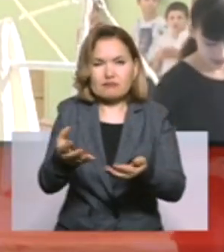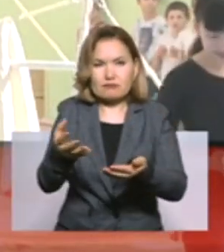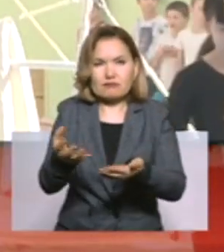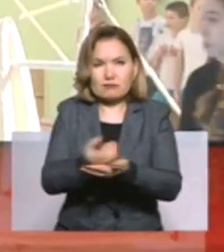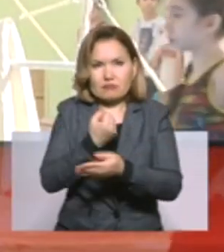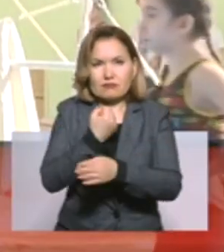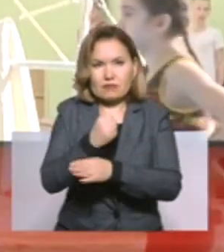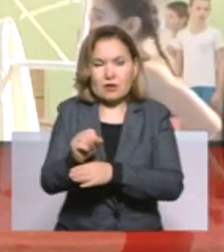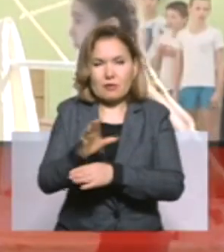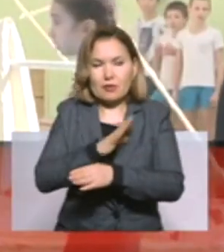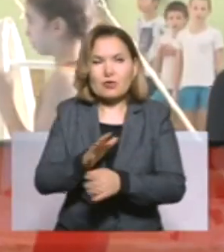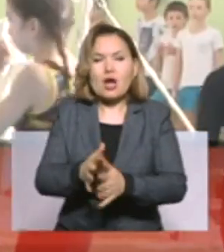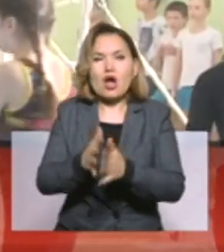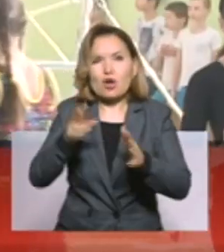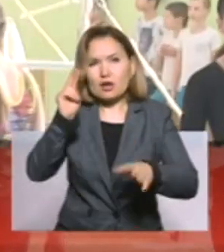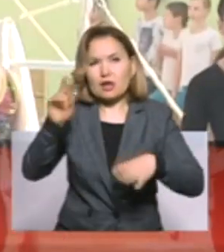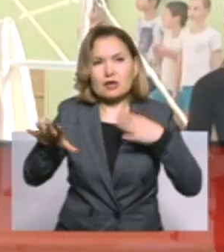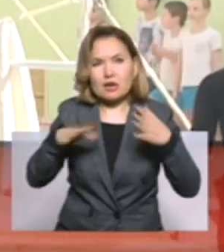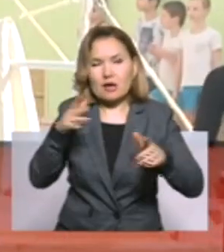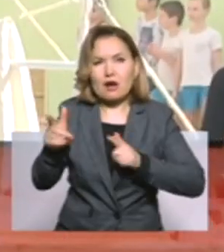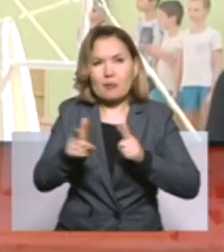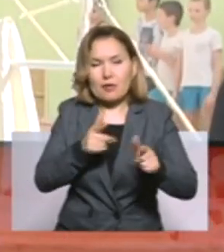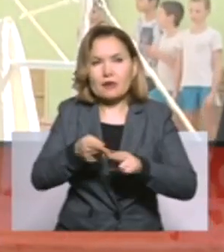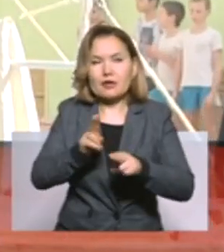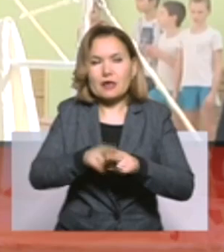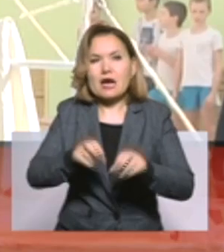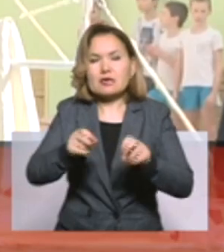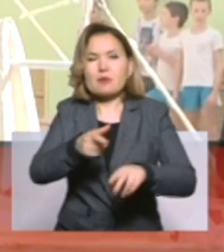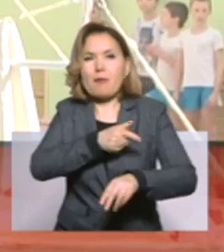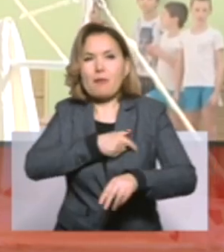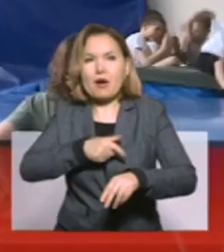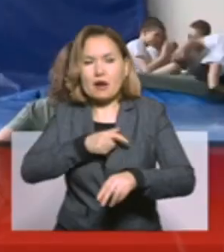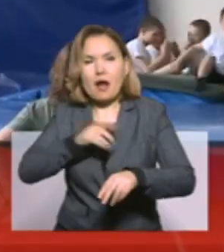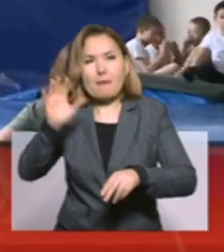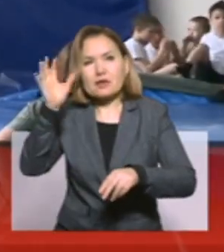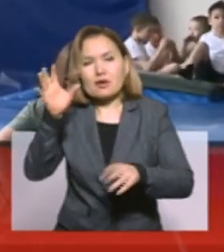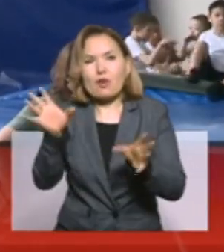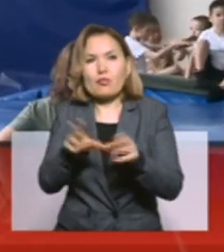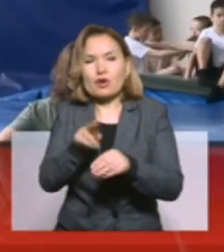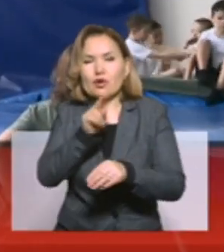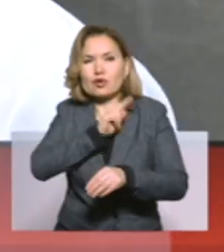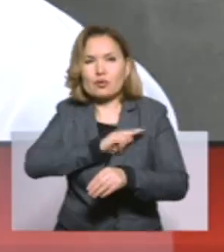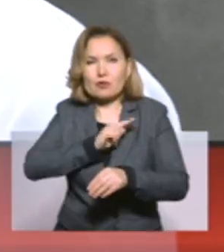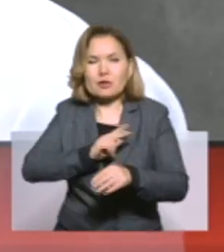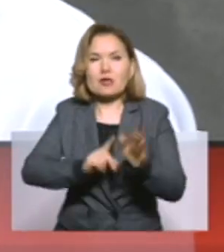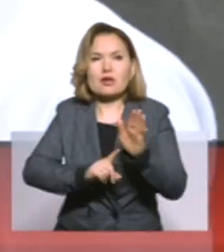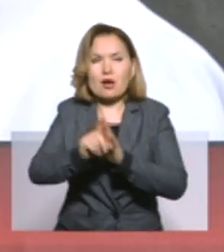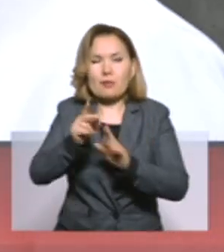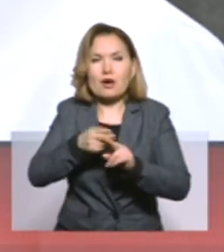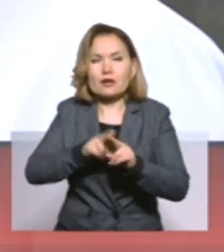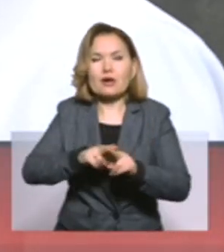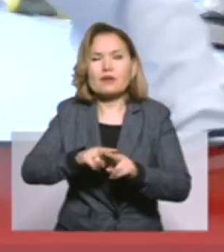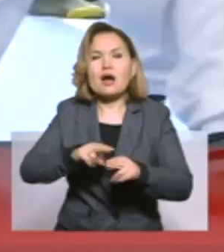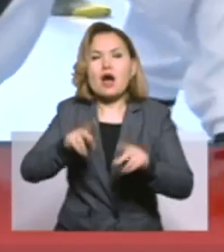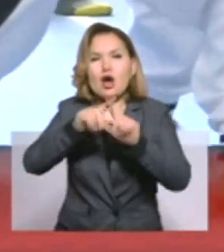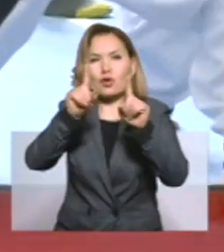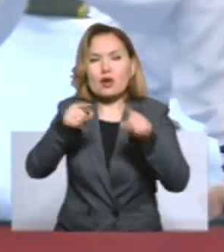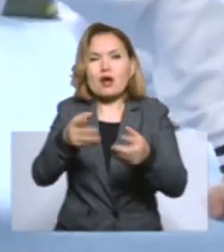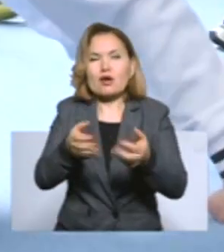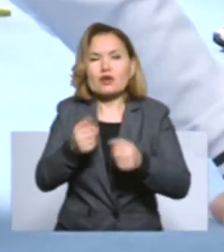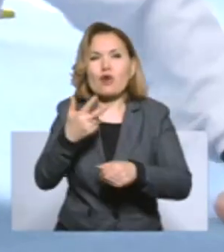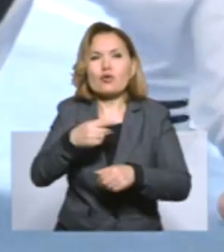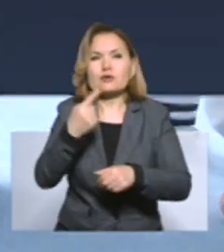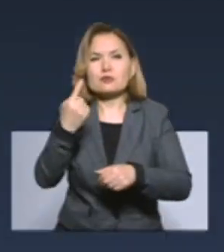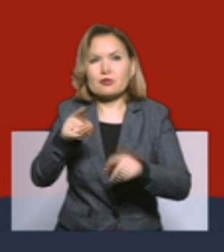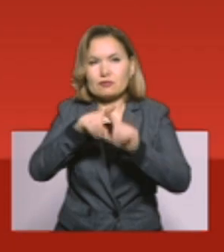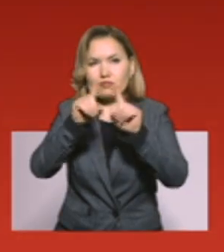Енді үлкен дайындықты бастаймыз. Білікті бапкерлермен, психологтармен бірігіп жұмыс істейміз. Осылай ұлттық құрама қоржындағы жолдама саны 31-ге